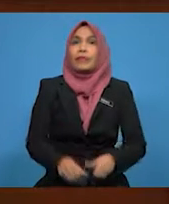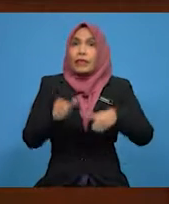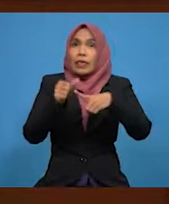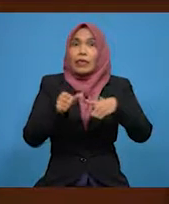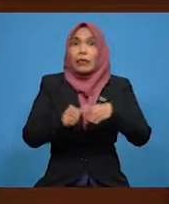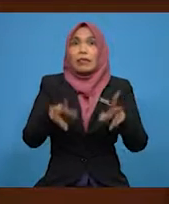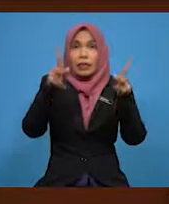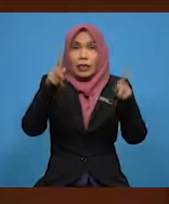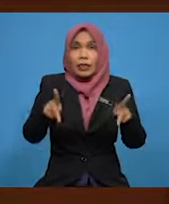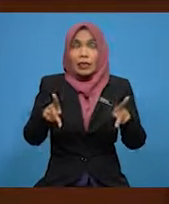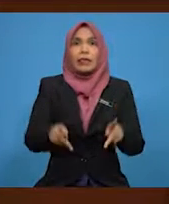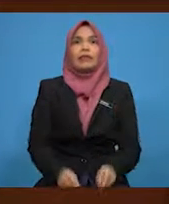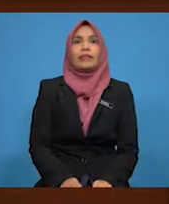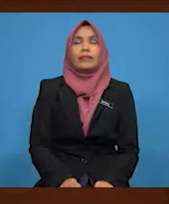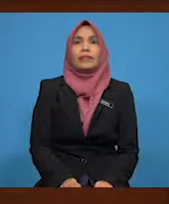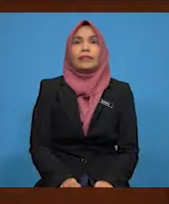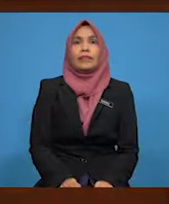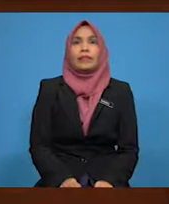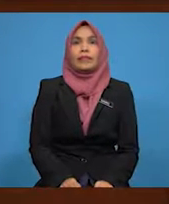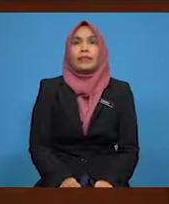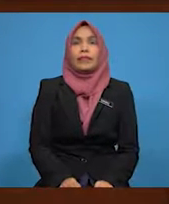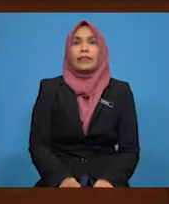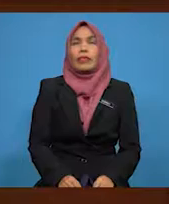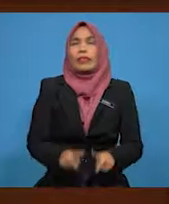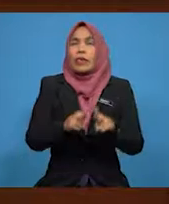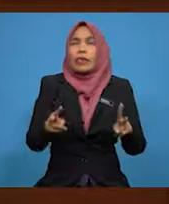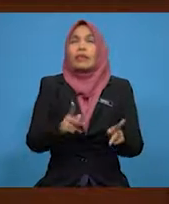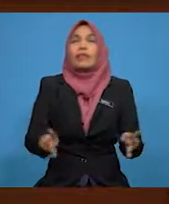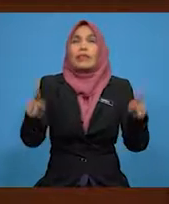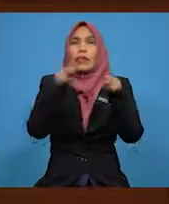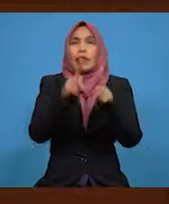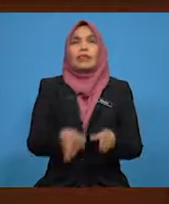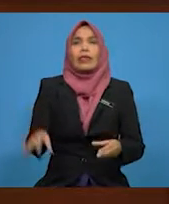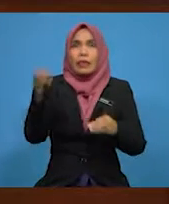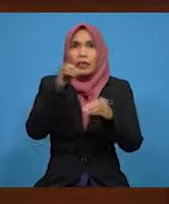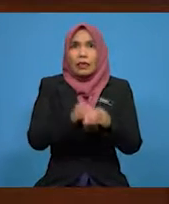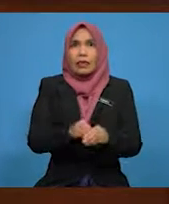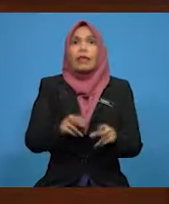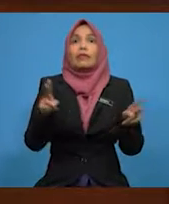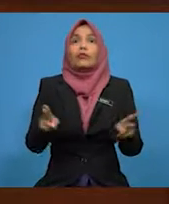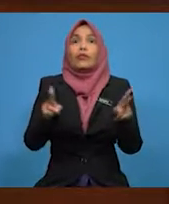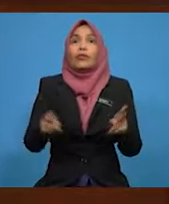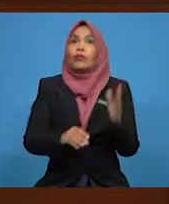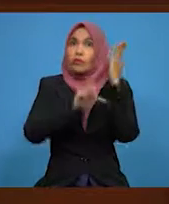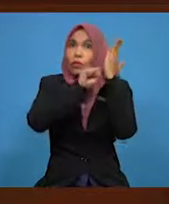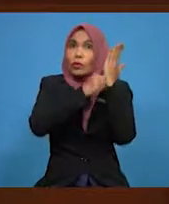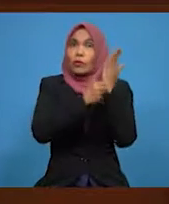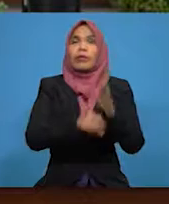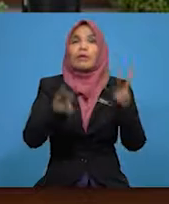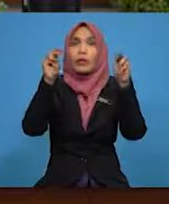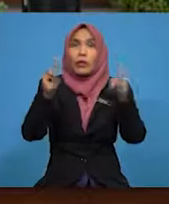Disiplin pekerja merupakan aspek yang sangat penting dalam pengurusan sumber manusia di tempat